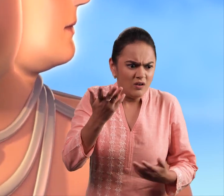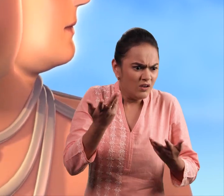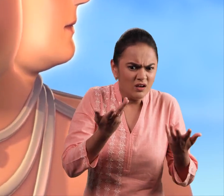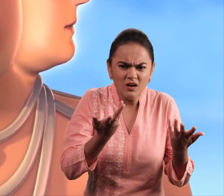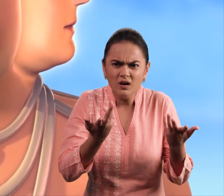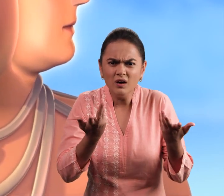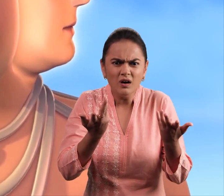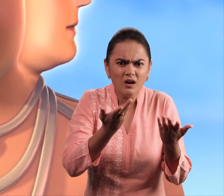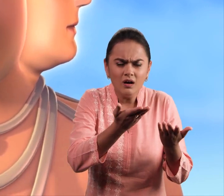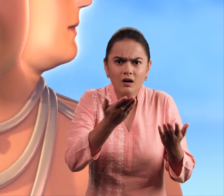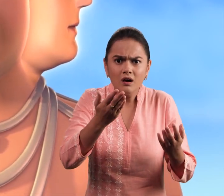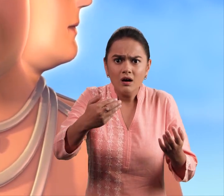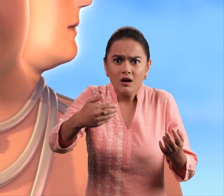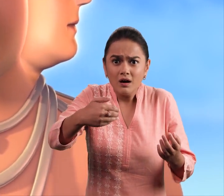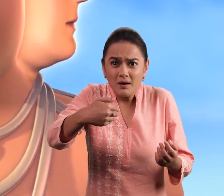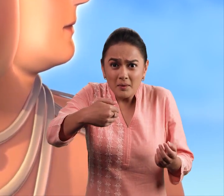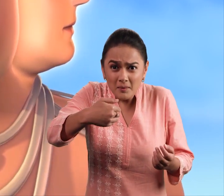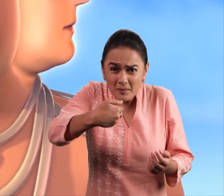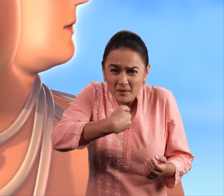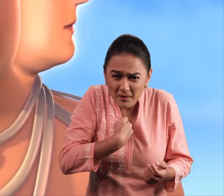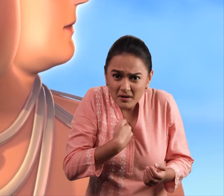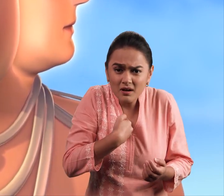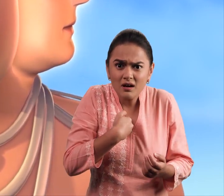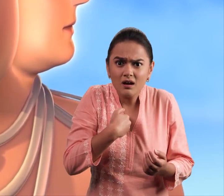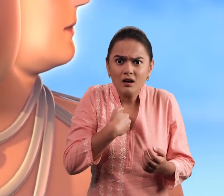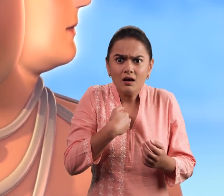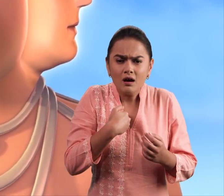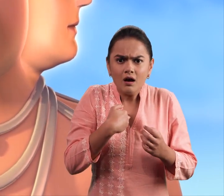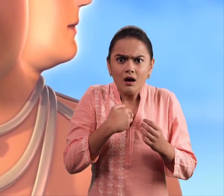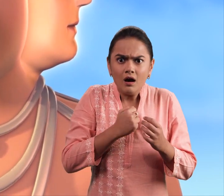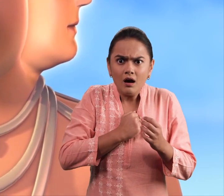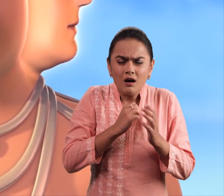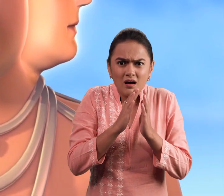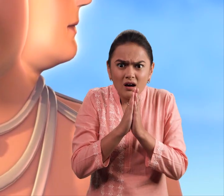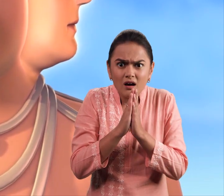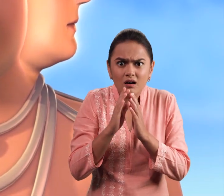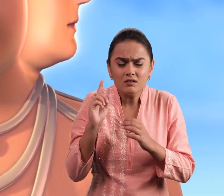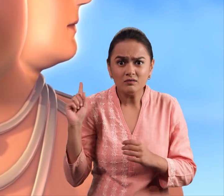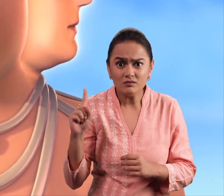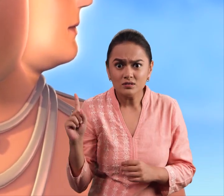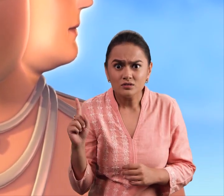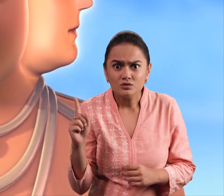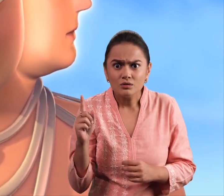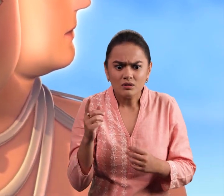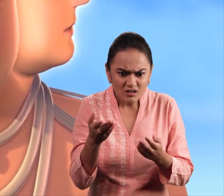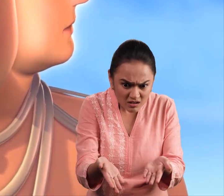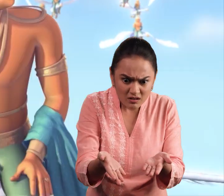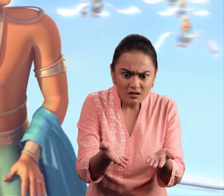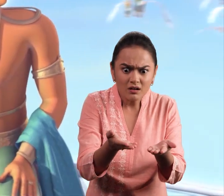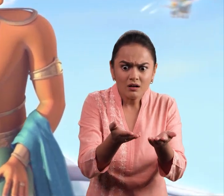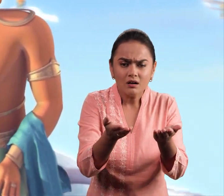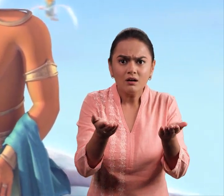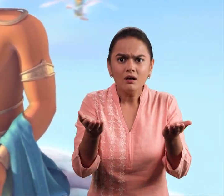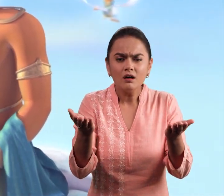ये क्या हो रहा है? और मेरे आराध्य विष्णु यहाँ?